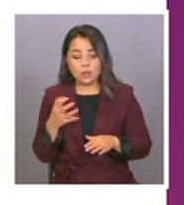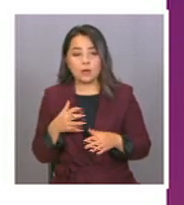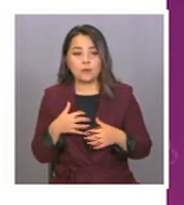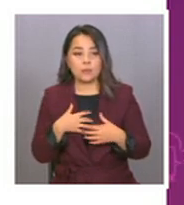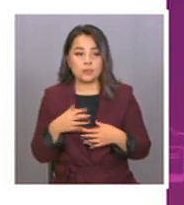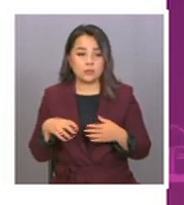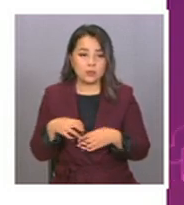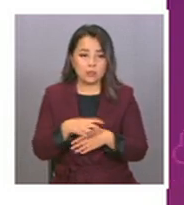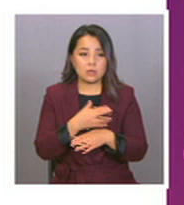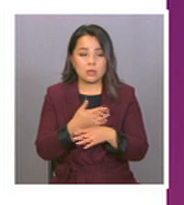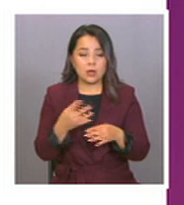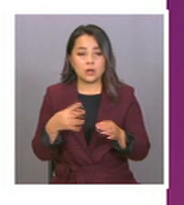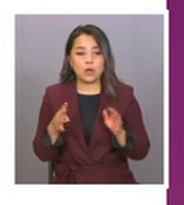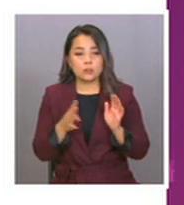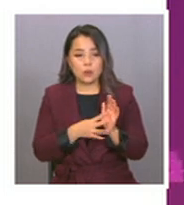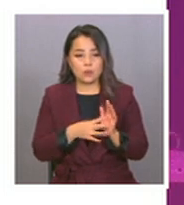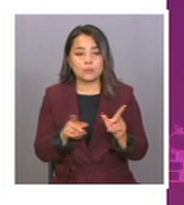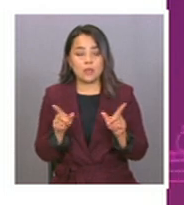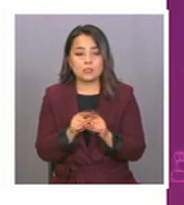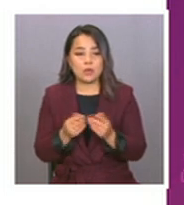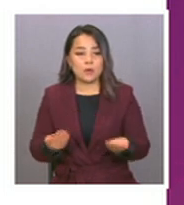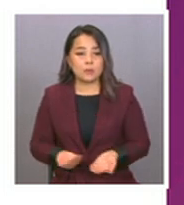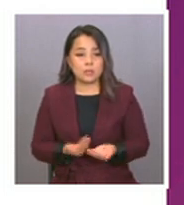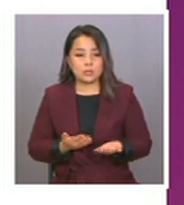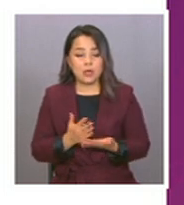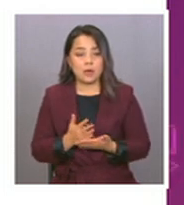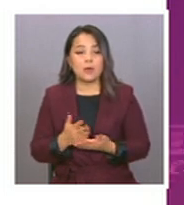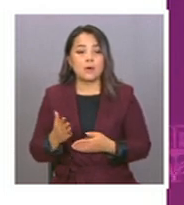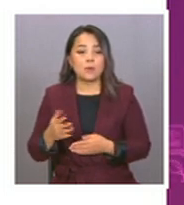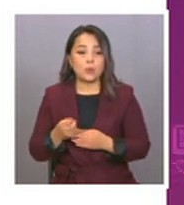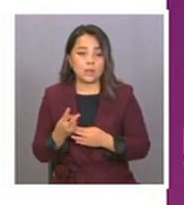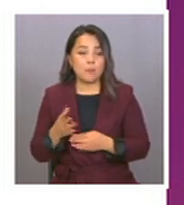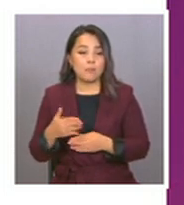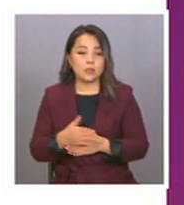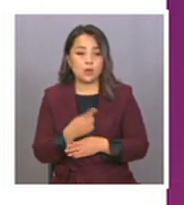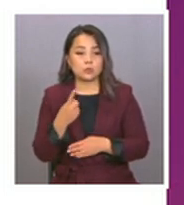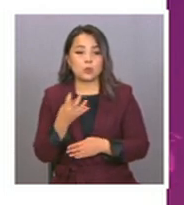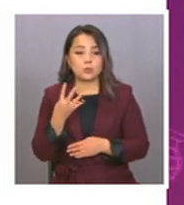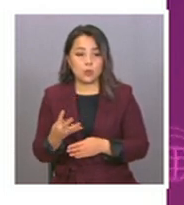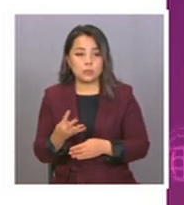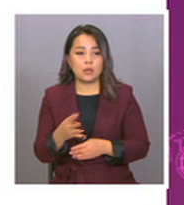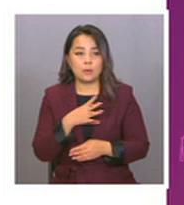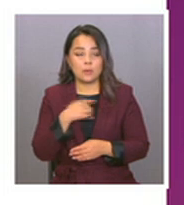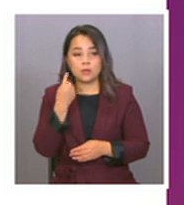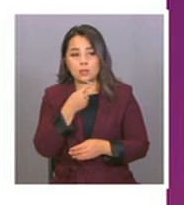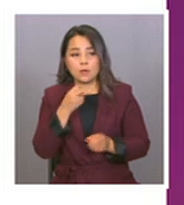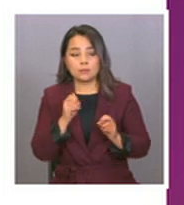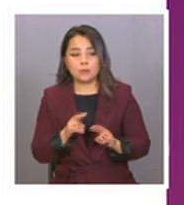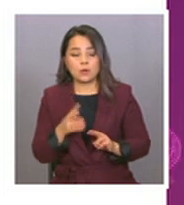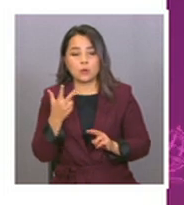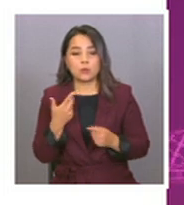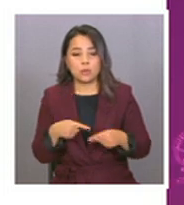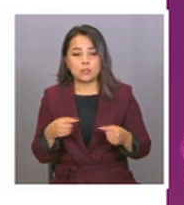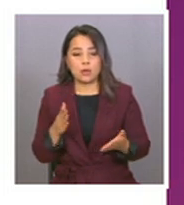жорғалаушылардың 49, қосмекенділердің 12, балықтардың 104, дөңгелек ауыздылардың 3 түрі бар.